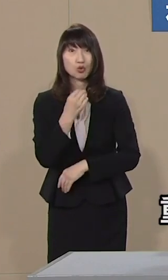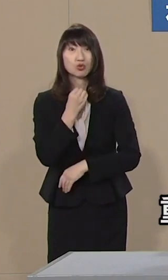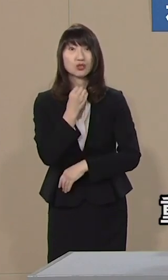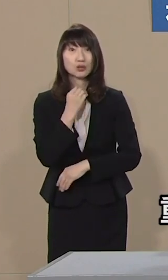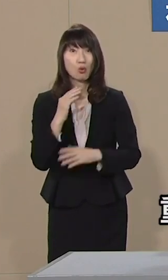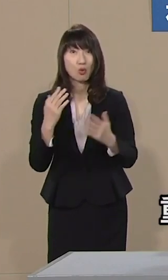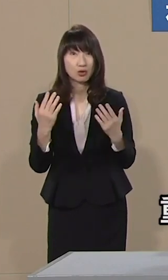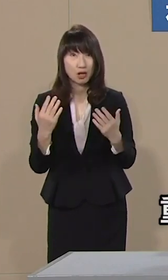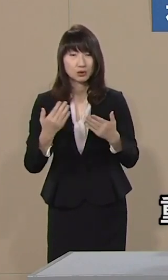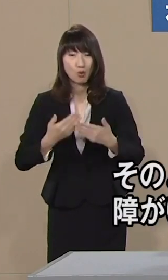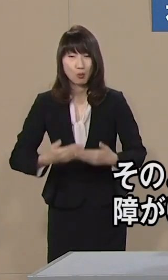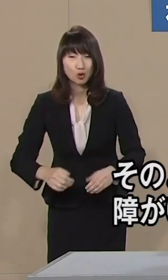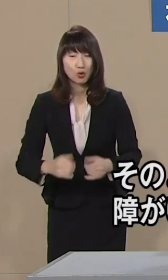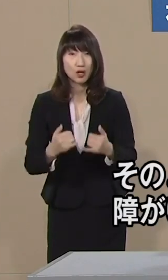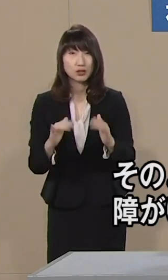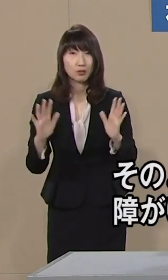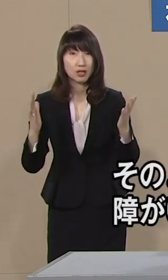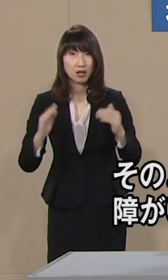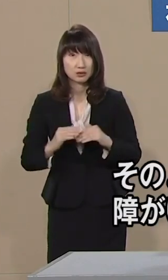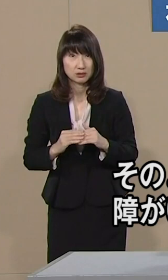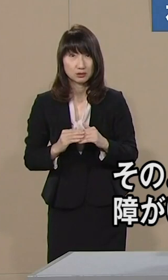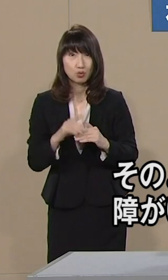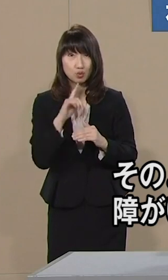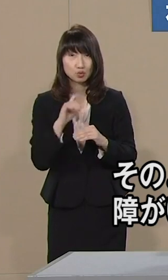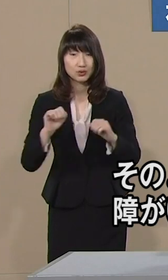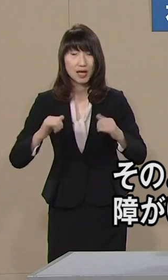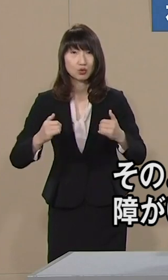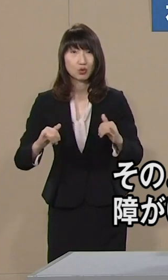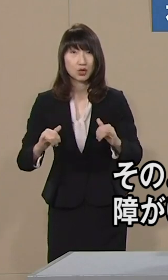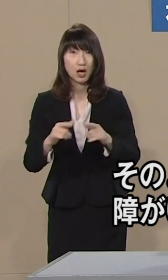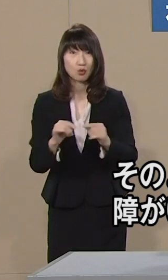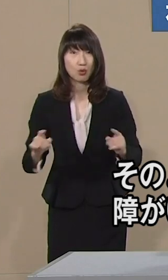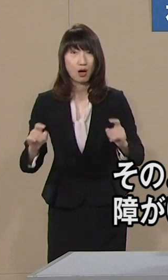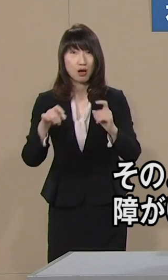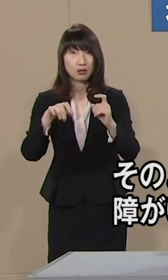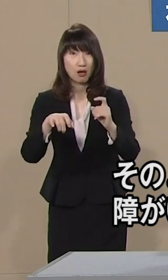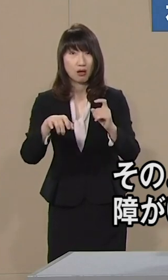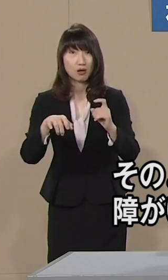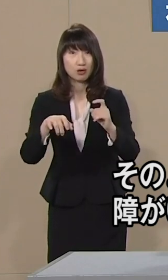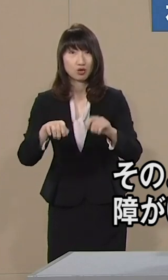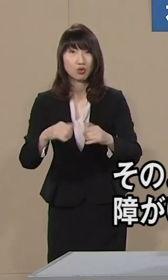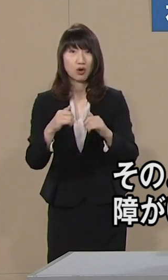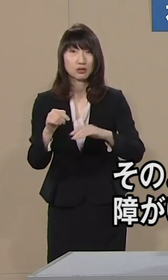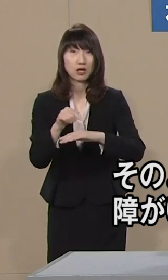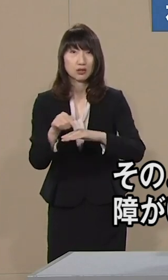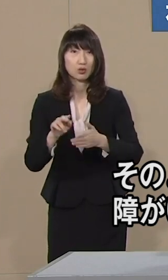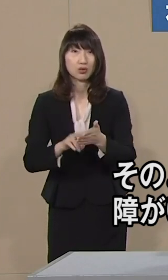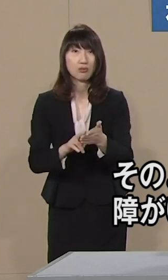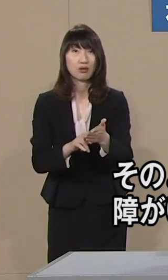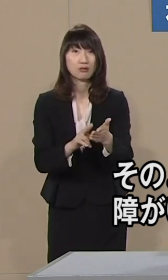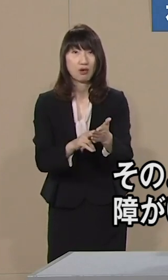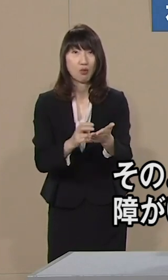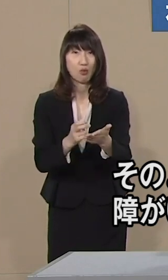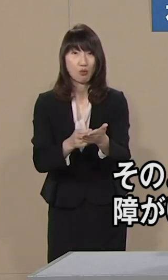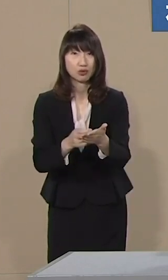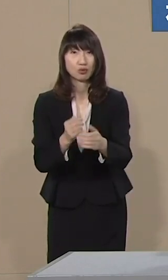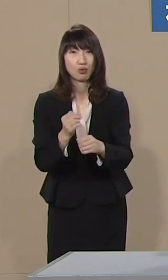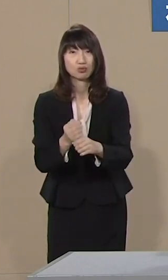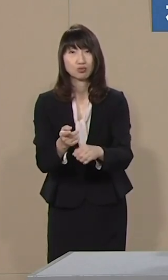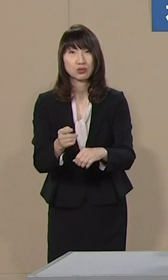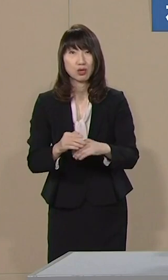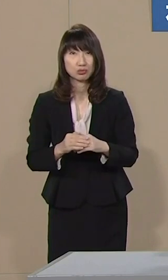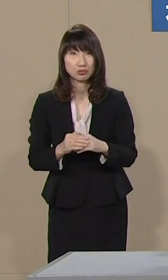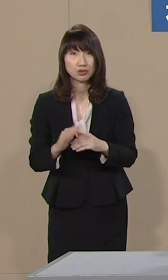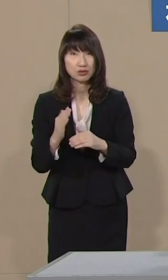障害がある人もいませんそのようないわゆる健常者が国会で障害者施策が決め手法律が作られる